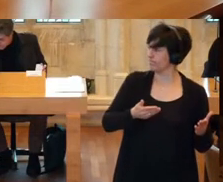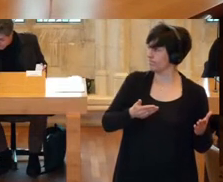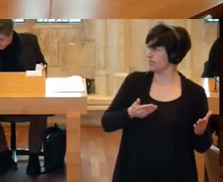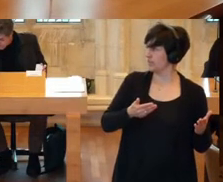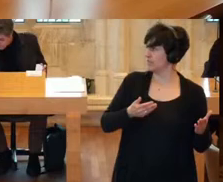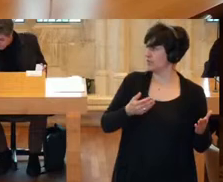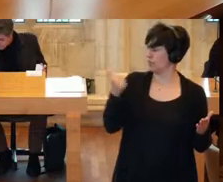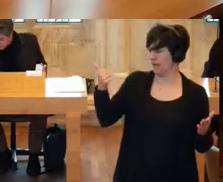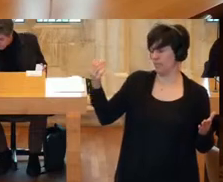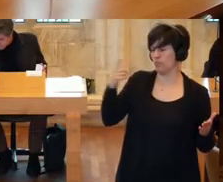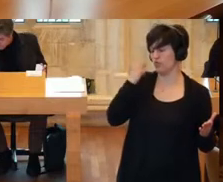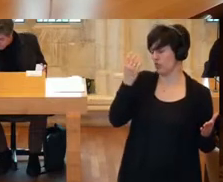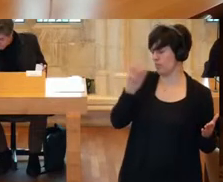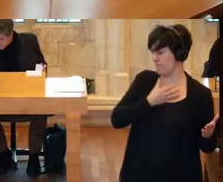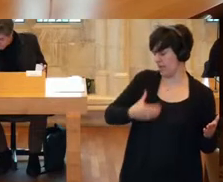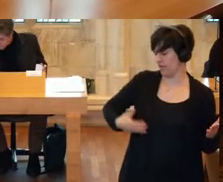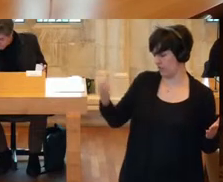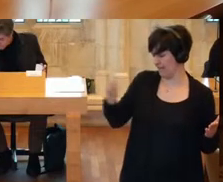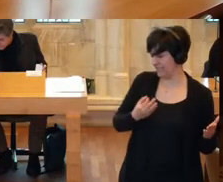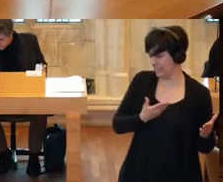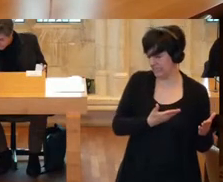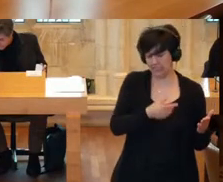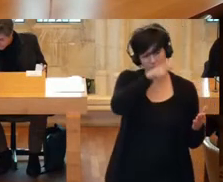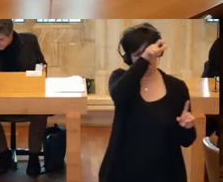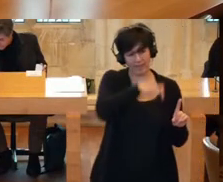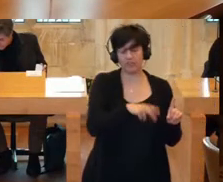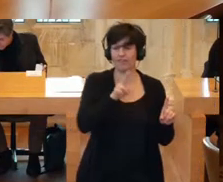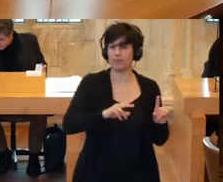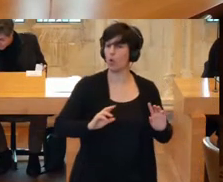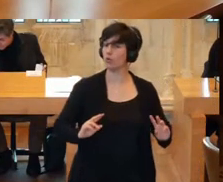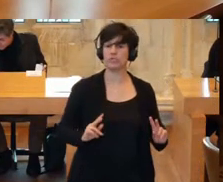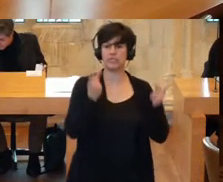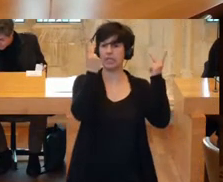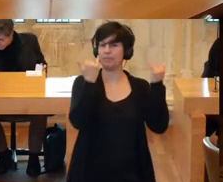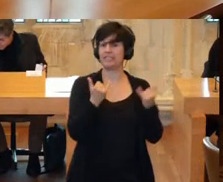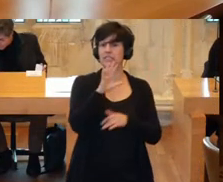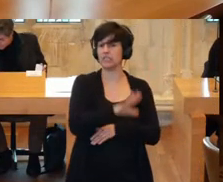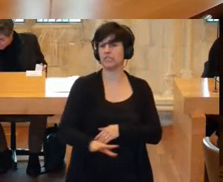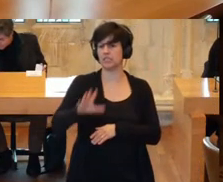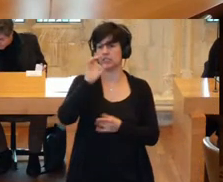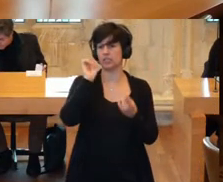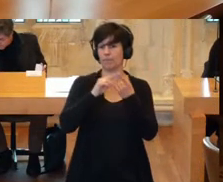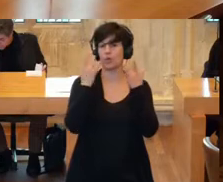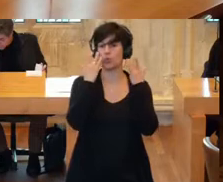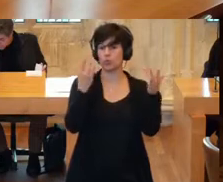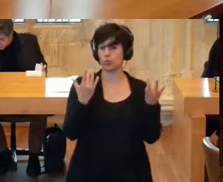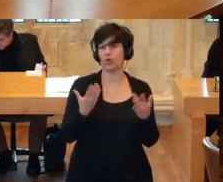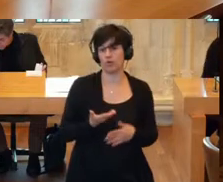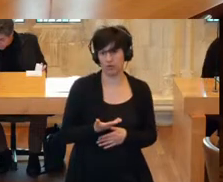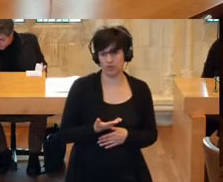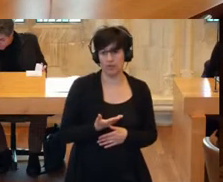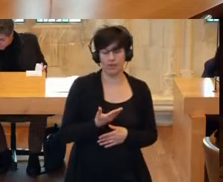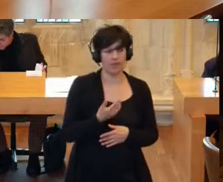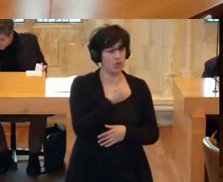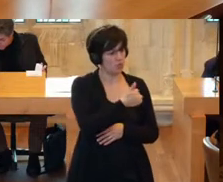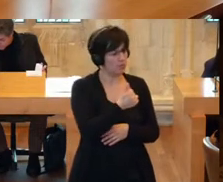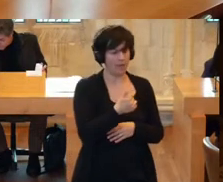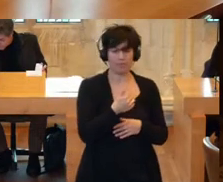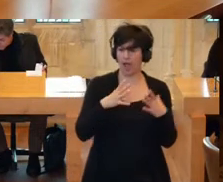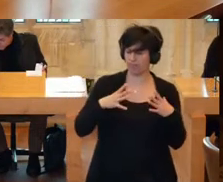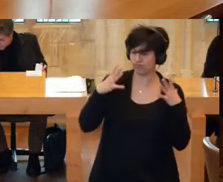C'était, vous l'avez dit, monsieur le maire, quelqu'un de très dynamique pour la culture de notre ville. Il a fait